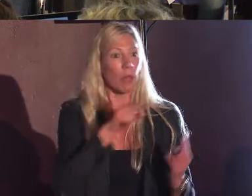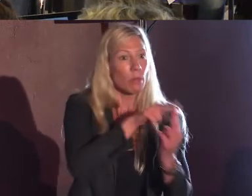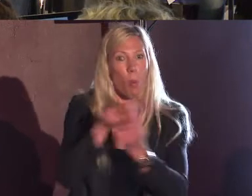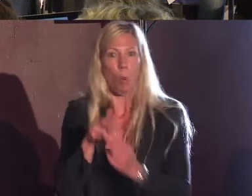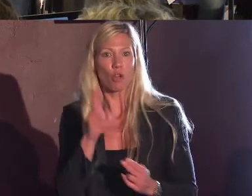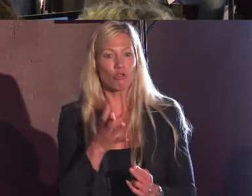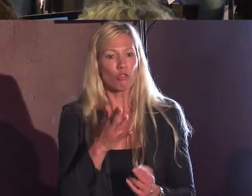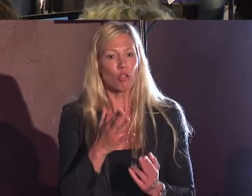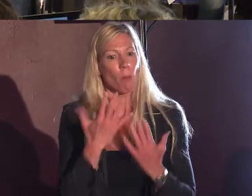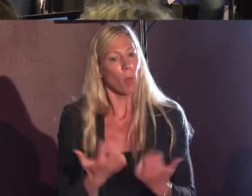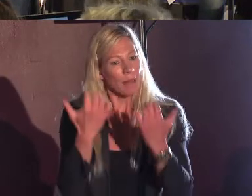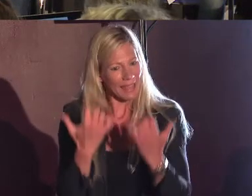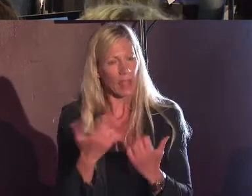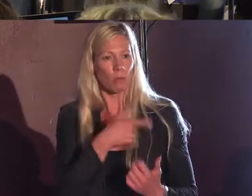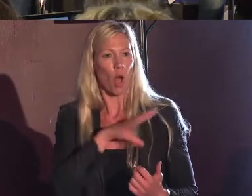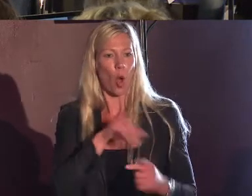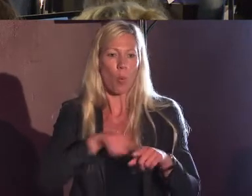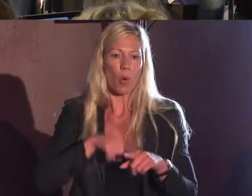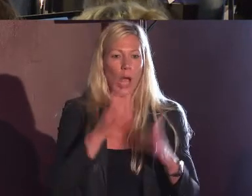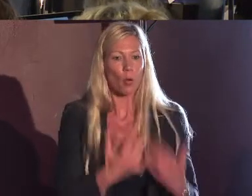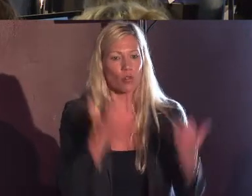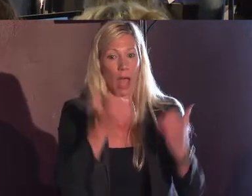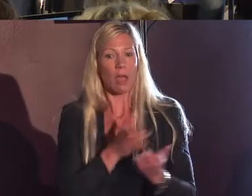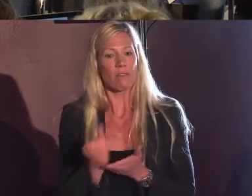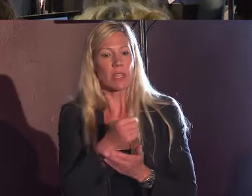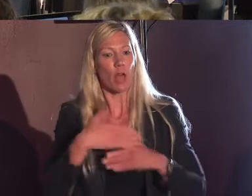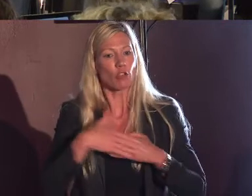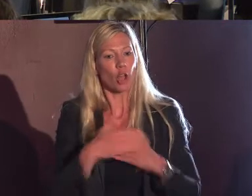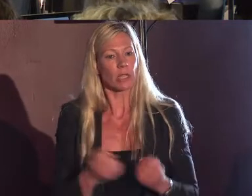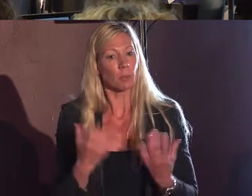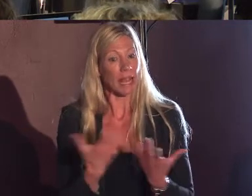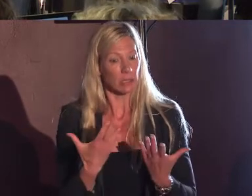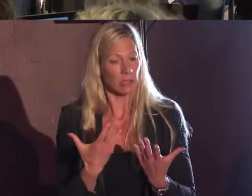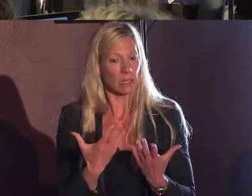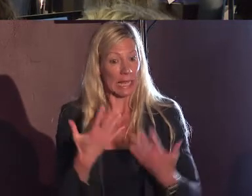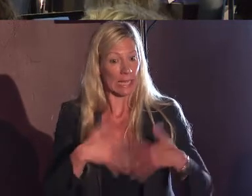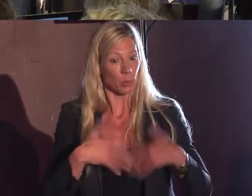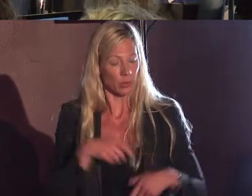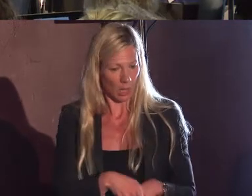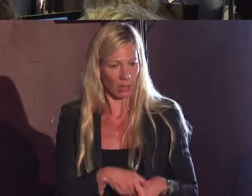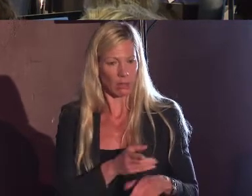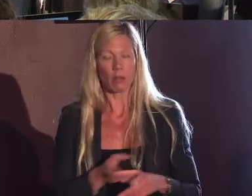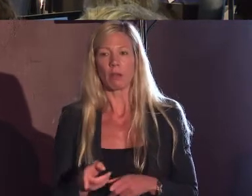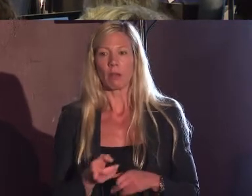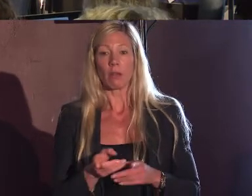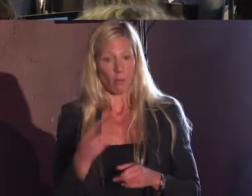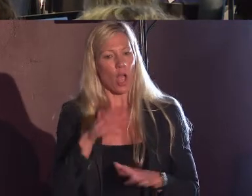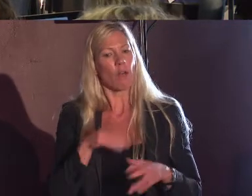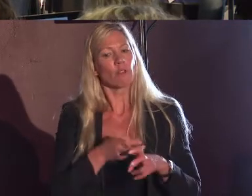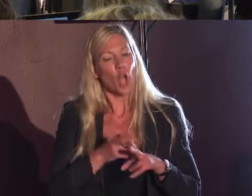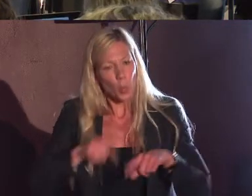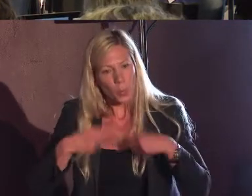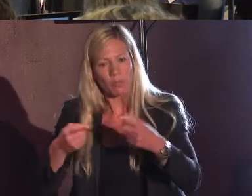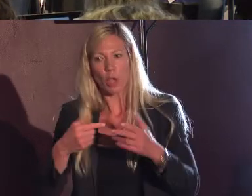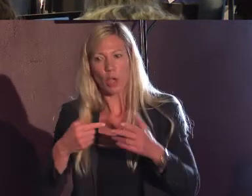att spela konserter från dataspelsindustrin, dataspelskonserter. Det har vi försökt utveckla och göra ännu mer